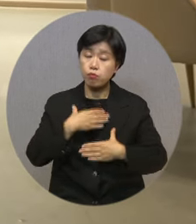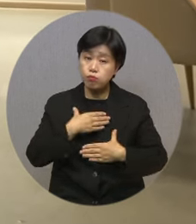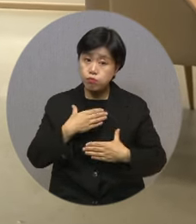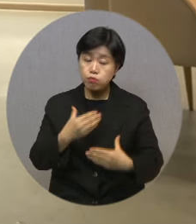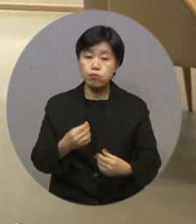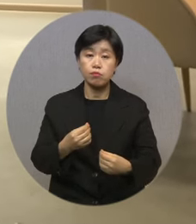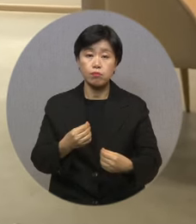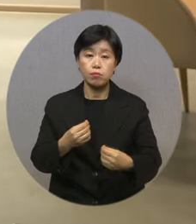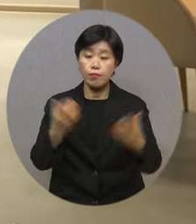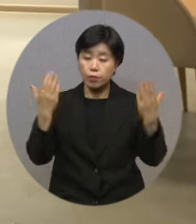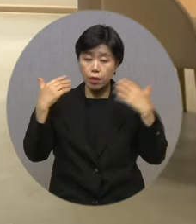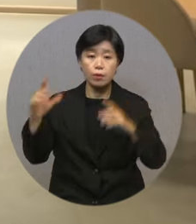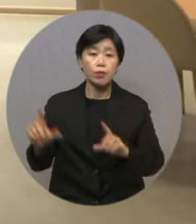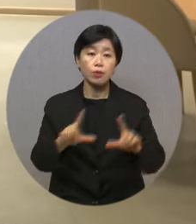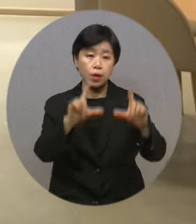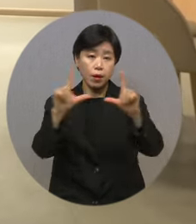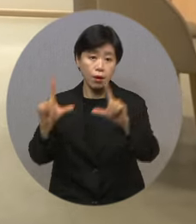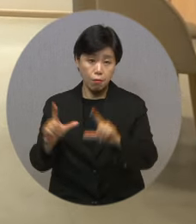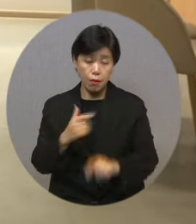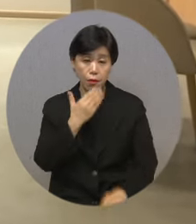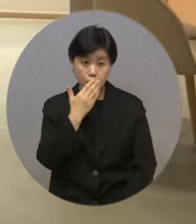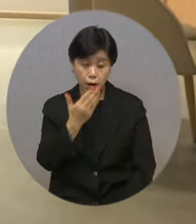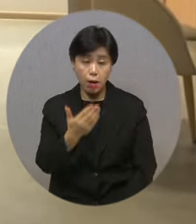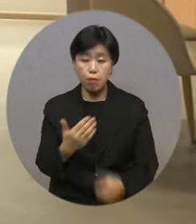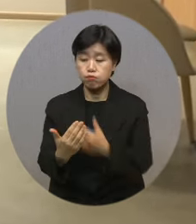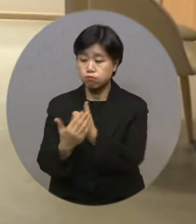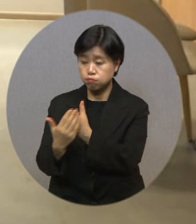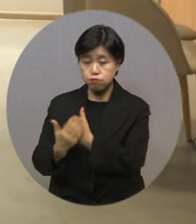편하게 학교 생활을 할 수 있었던 것 같고요.